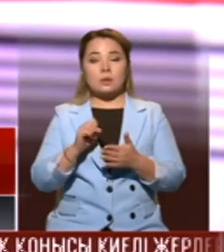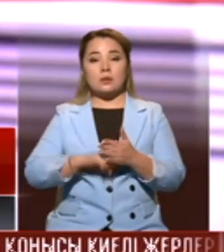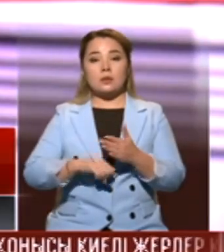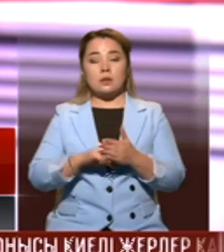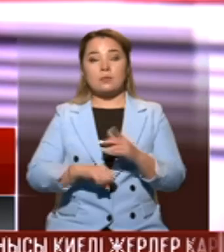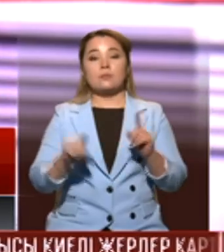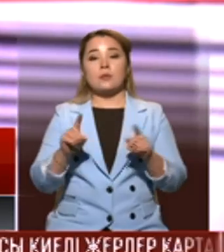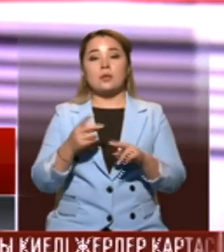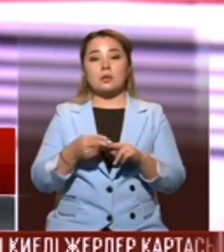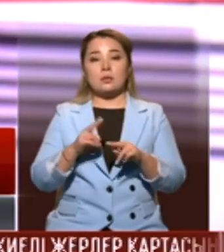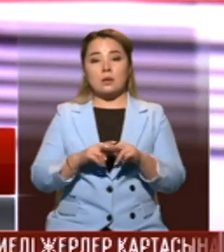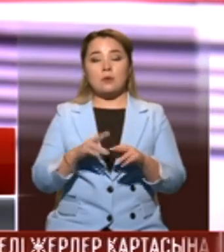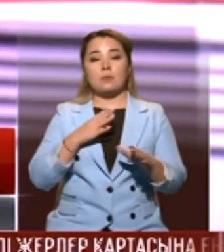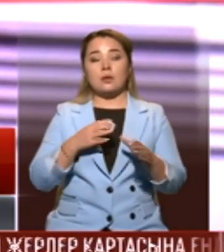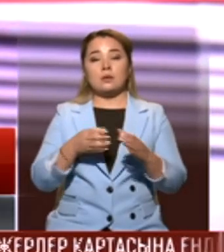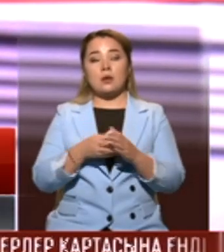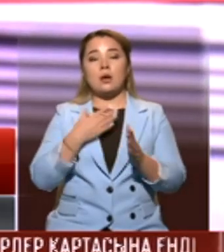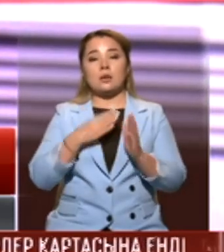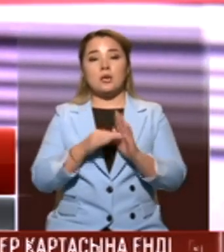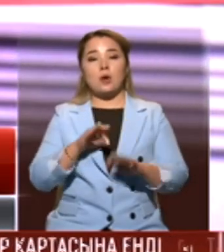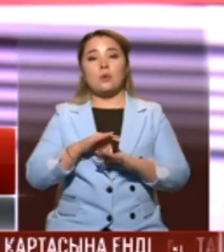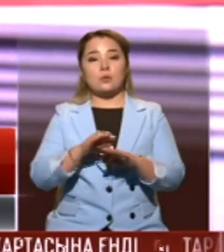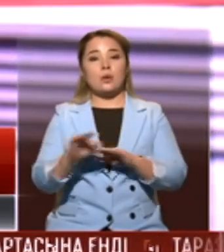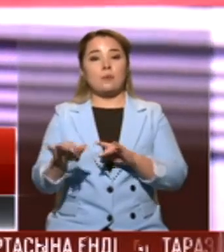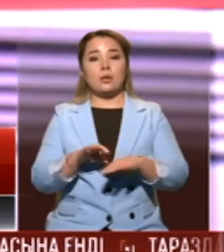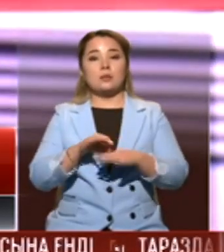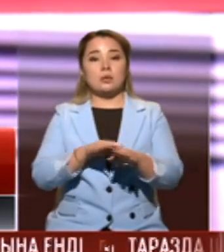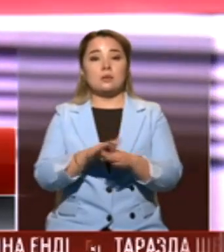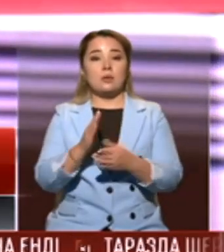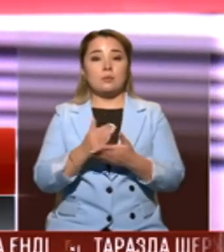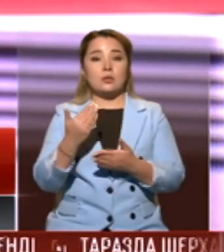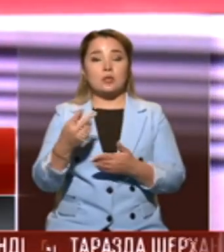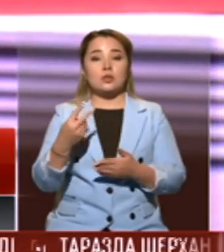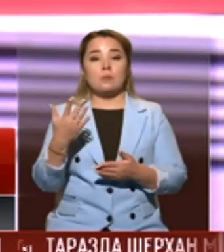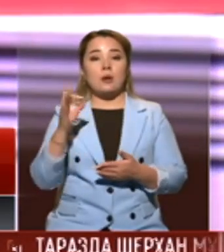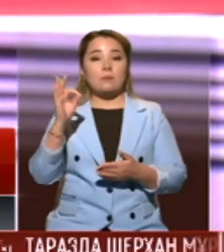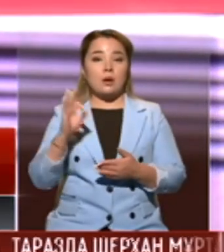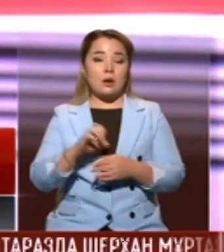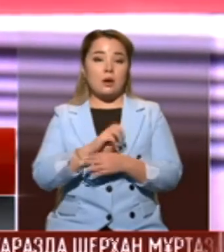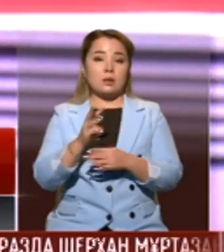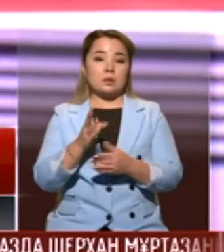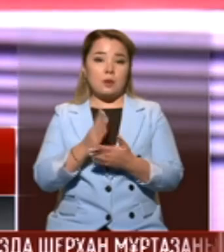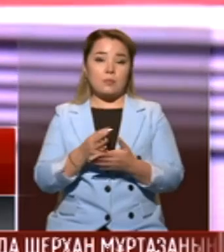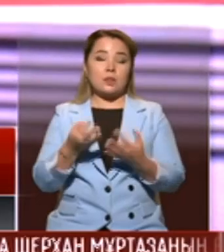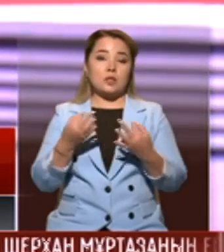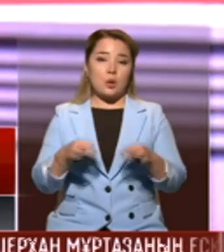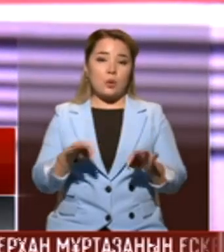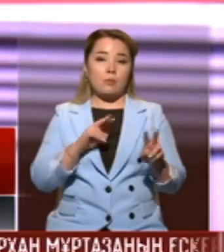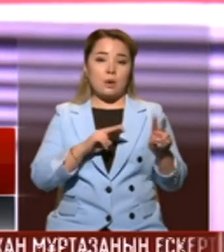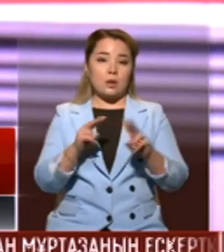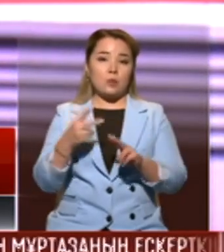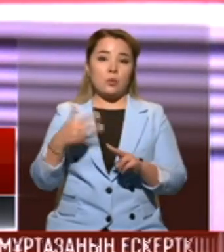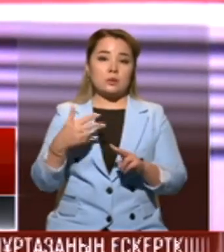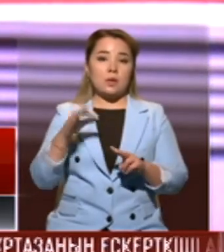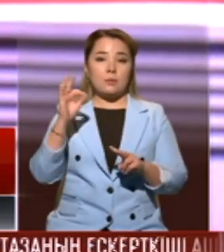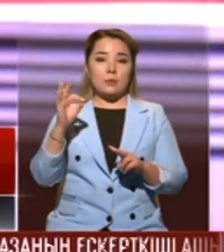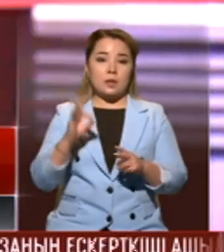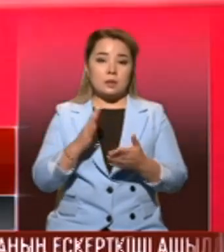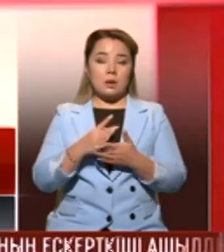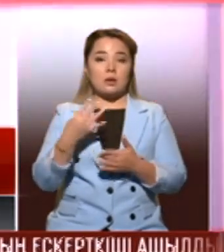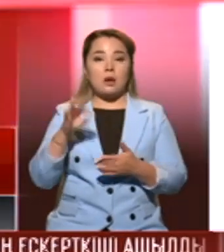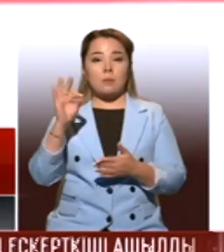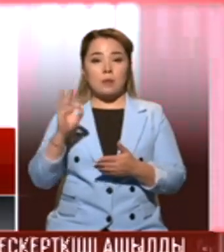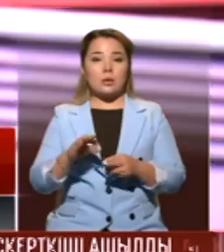Себебі сайлау процесін бұл жаңағы 25% қамтыған тәуелсіз бақылаушыларда, 30% қамтыған,